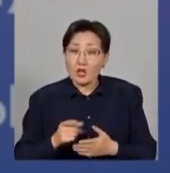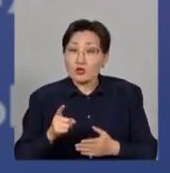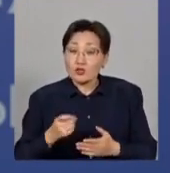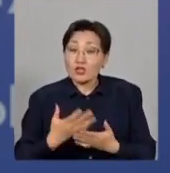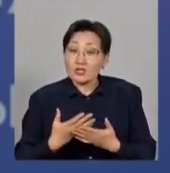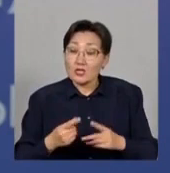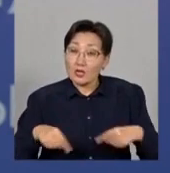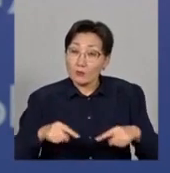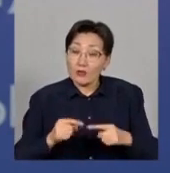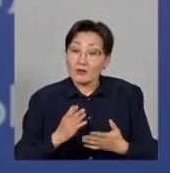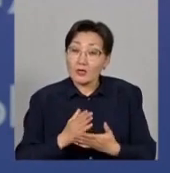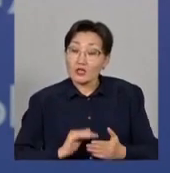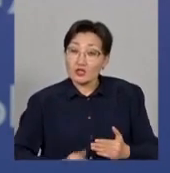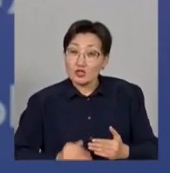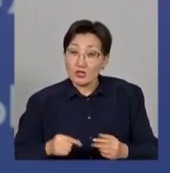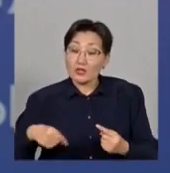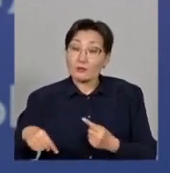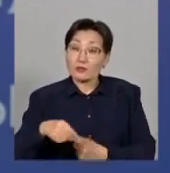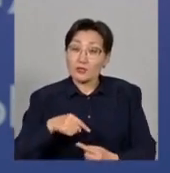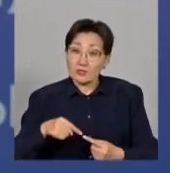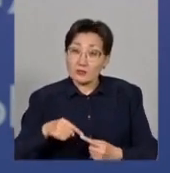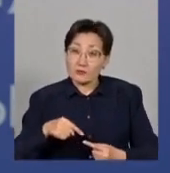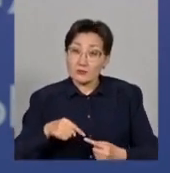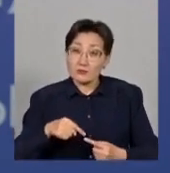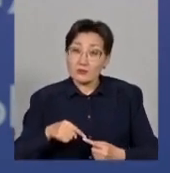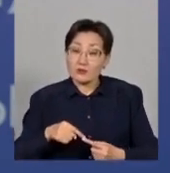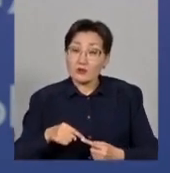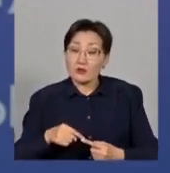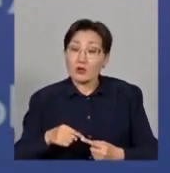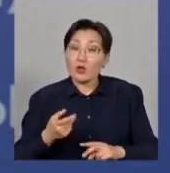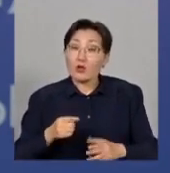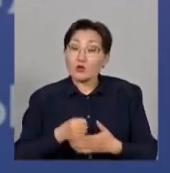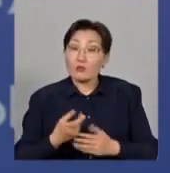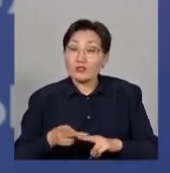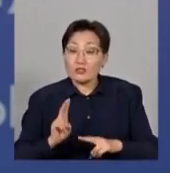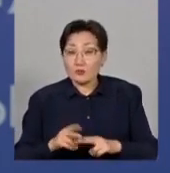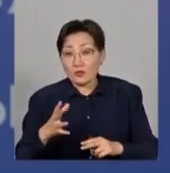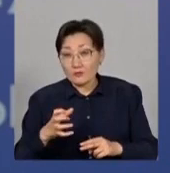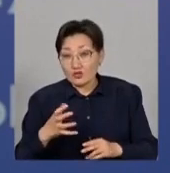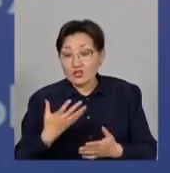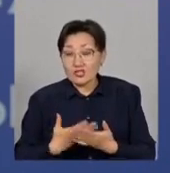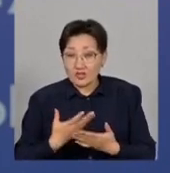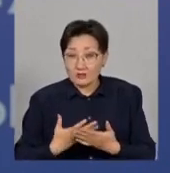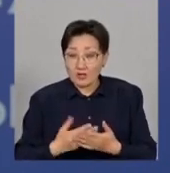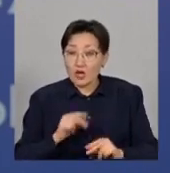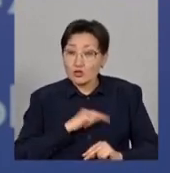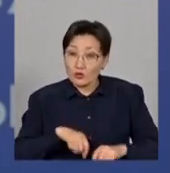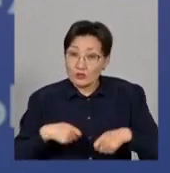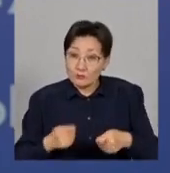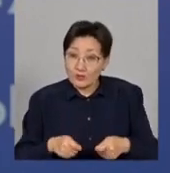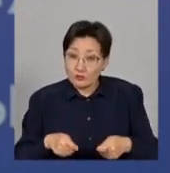Ал енді жеке кәсіпкерлерді шағып жасайтын болсақ, осыған дейінгі 500-ге тарта жұмыс